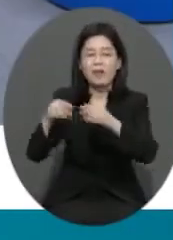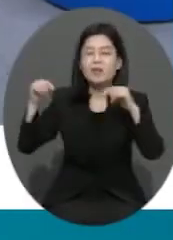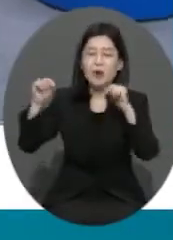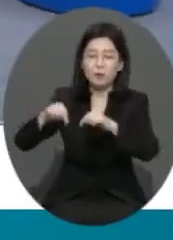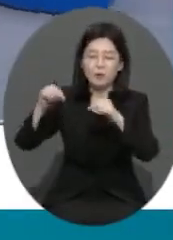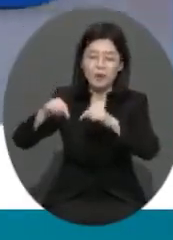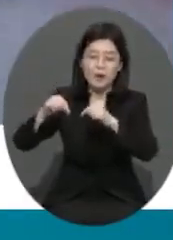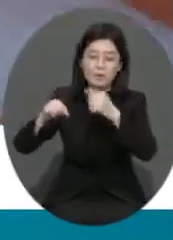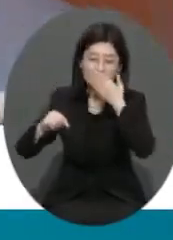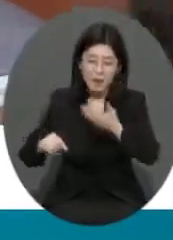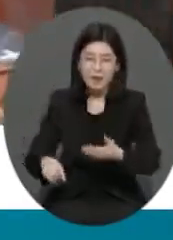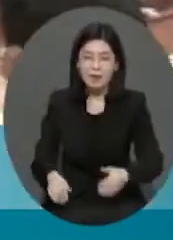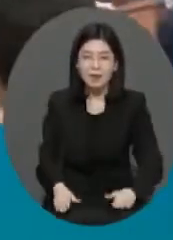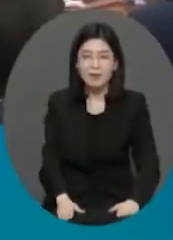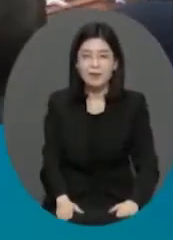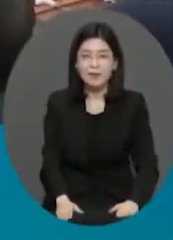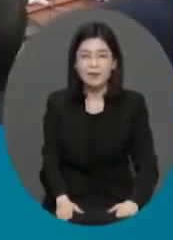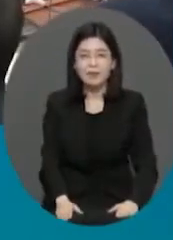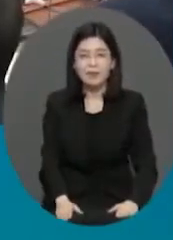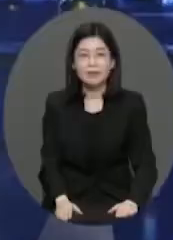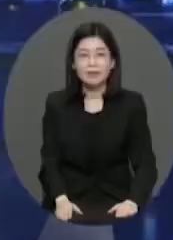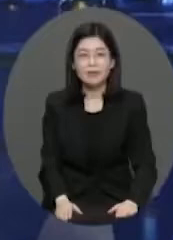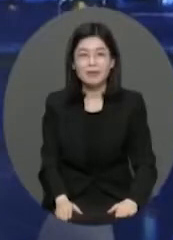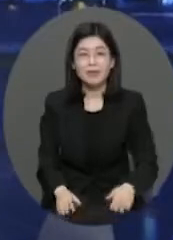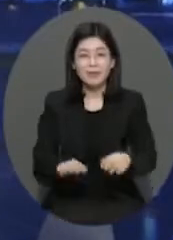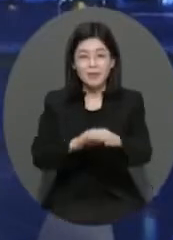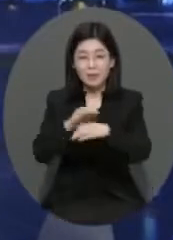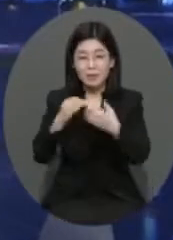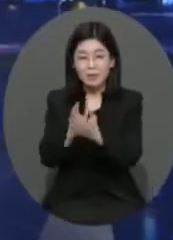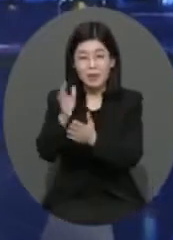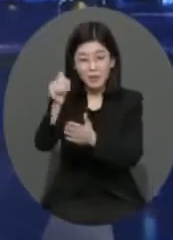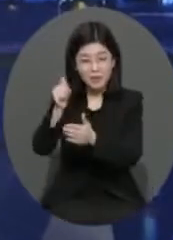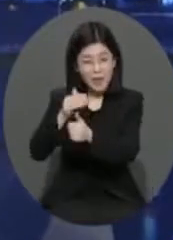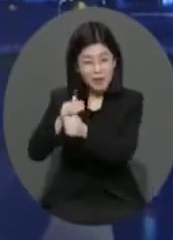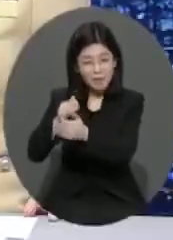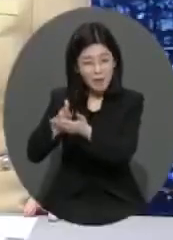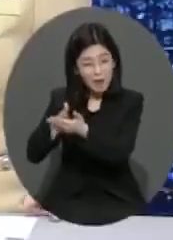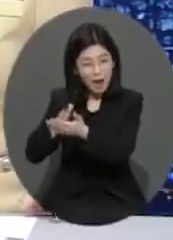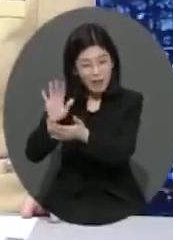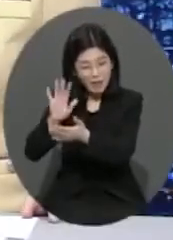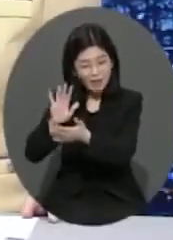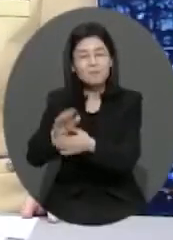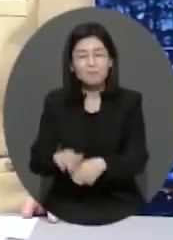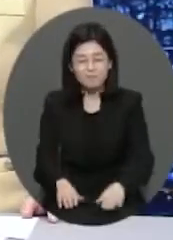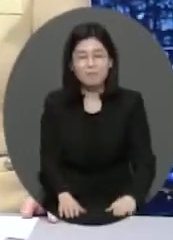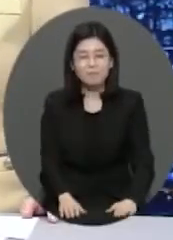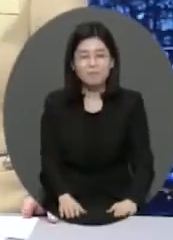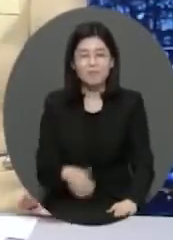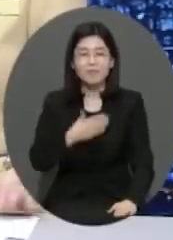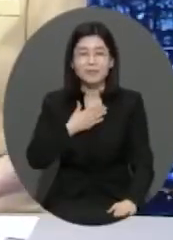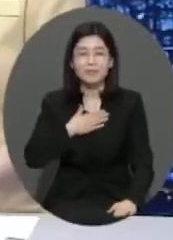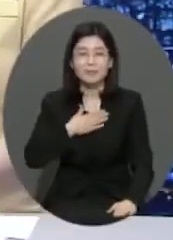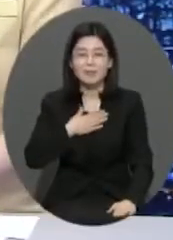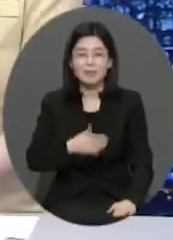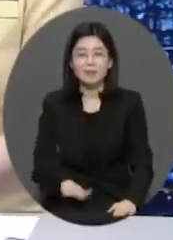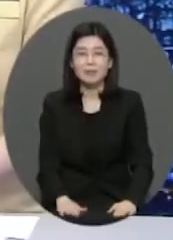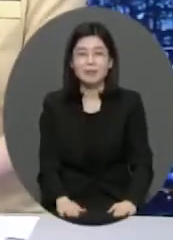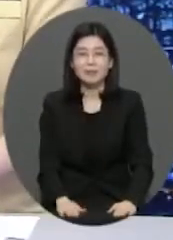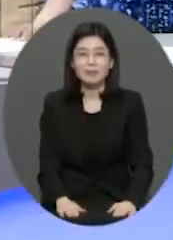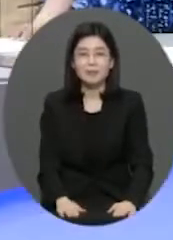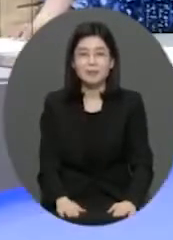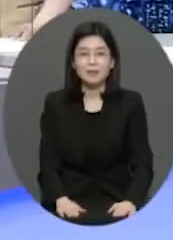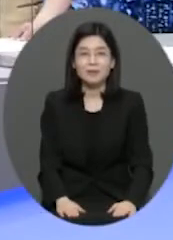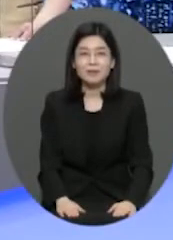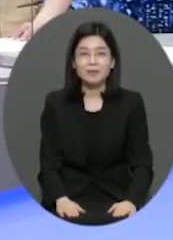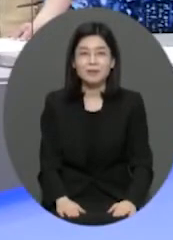가능하다고 봅니다 4 급우 총리 해임건의안 이제 없을 것이다 한다 10레벨이 이애 하겠읍니다 그 넘어야 할 산이 이제